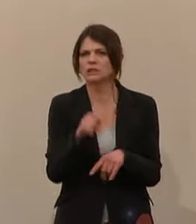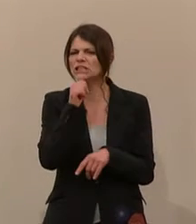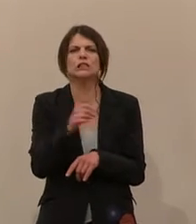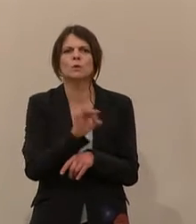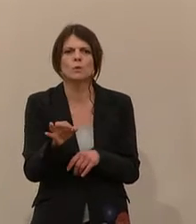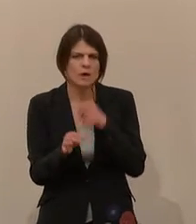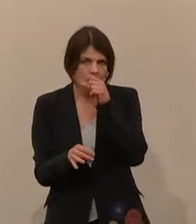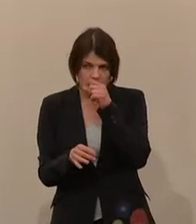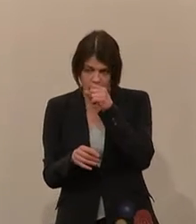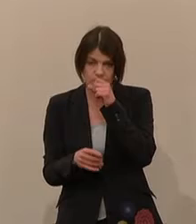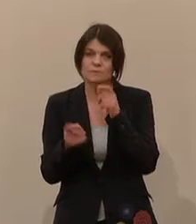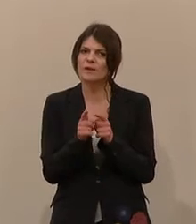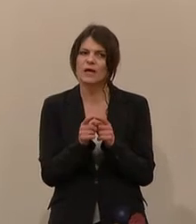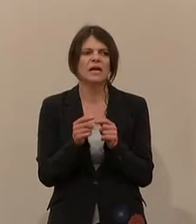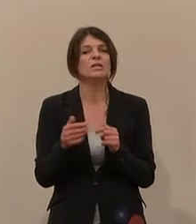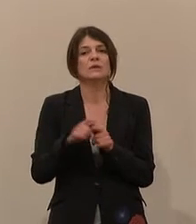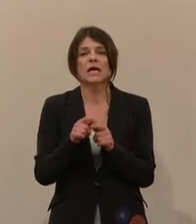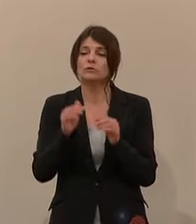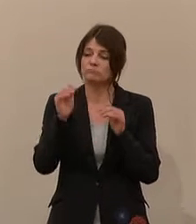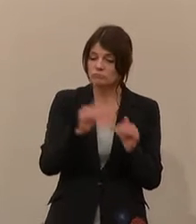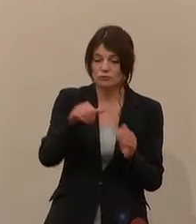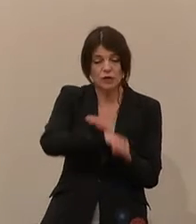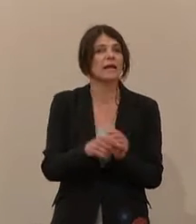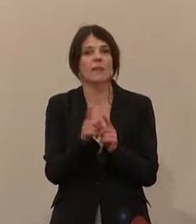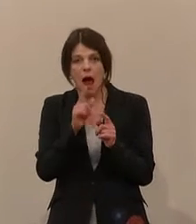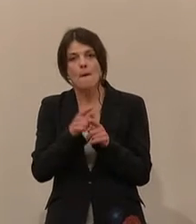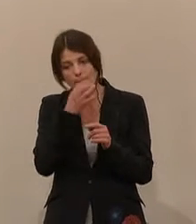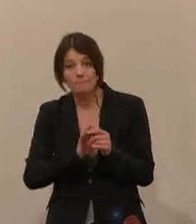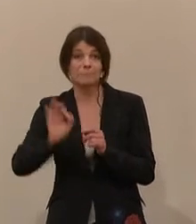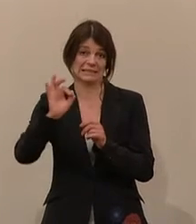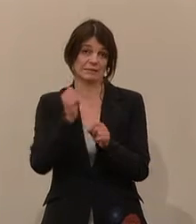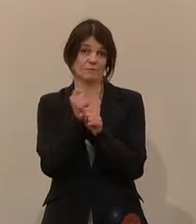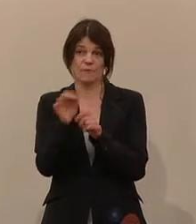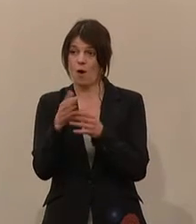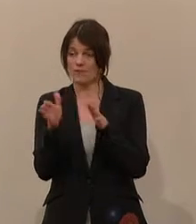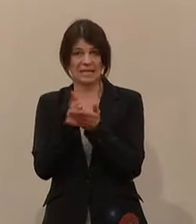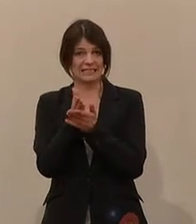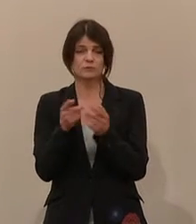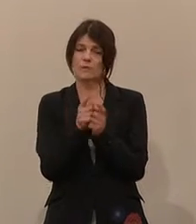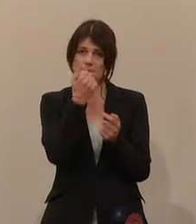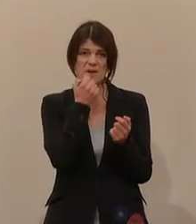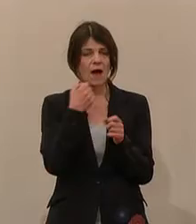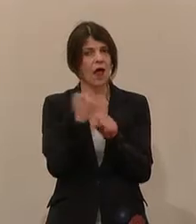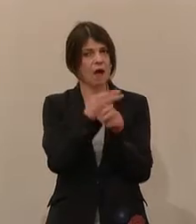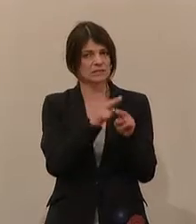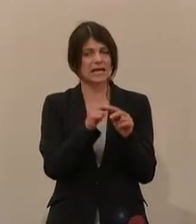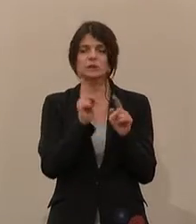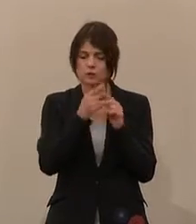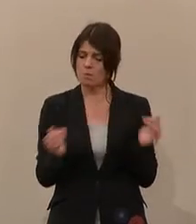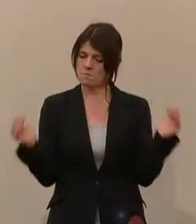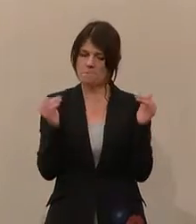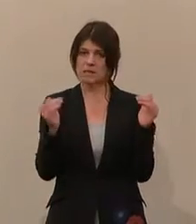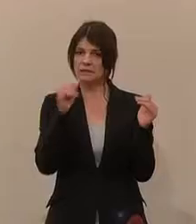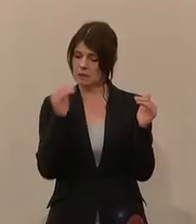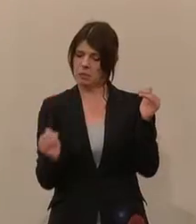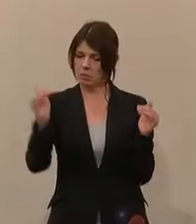nur Schlechtergestellungen, sondern auch Besserstellungen des öffentlichen Dienstes gegenüber dem privaten Arbeitsrecht beseitigt werden.